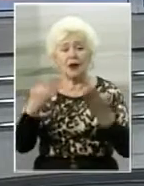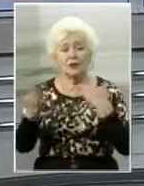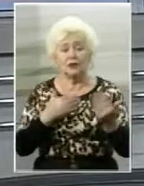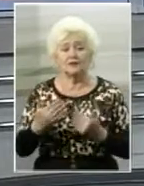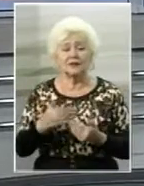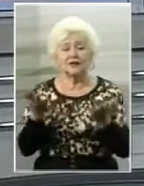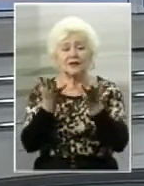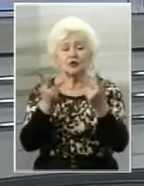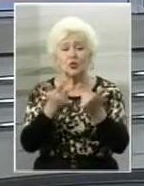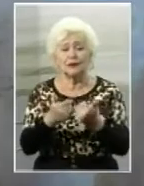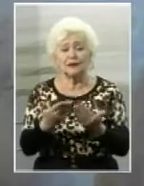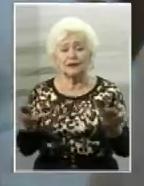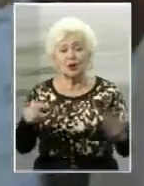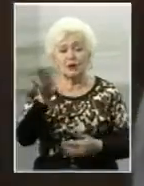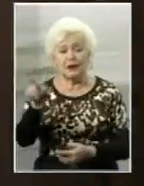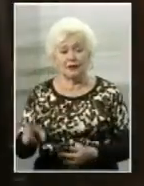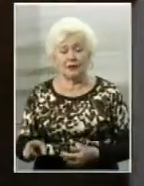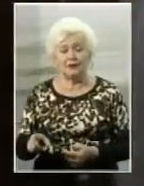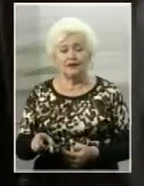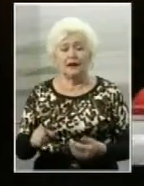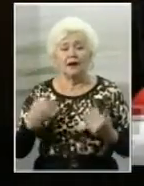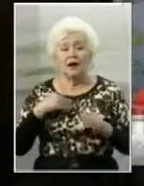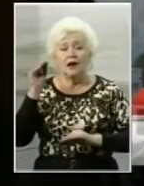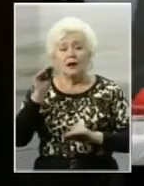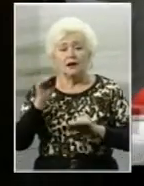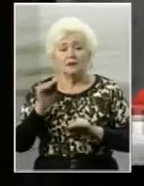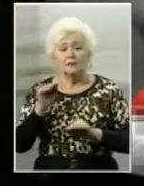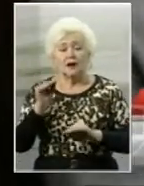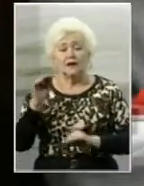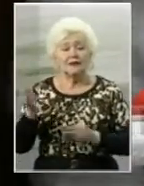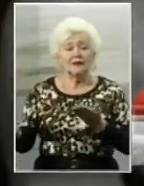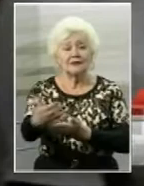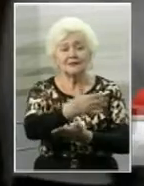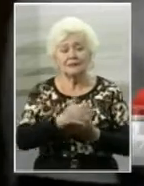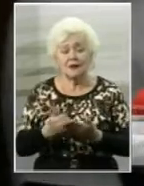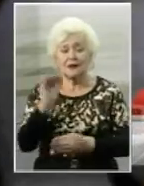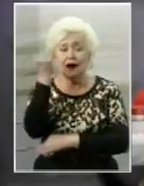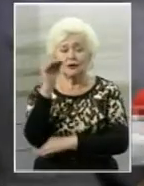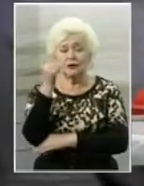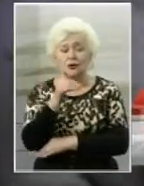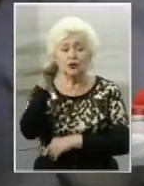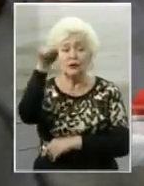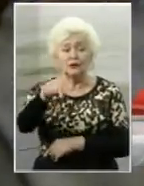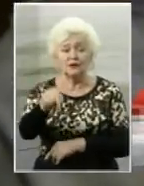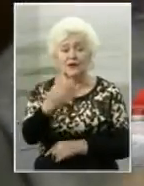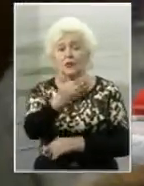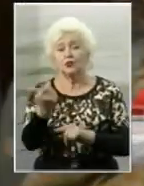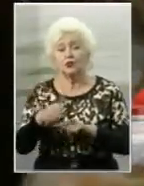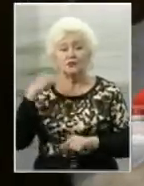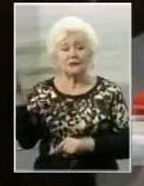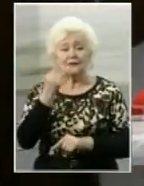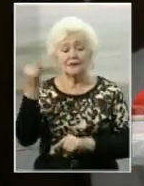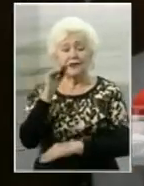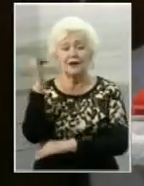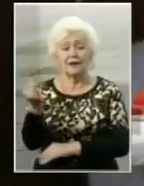з колекціонеркою. Збирати я почала кукол. Збирати я почала ляльок ось цієї. У неї дуже цікава